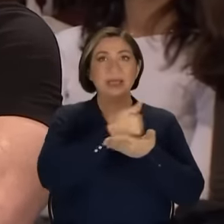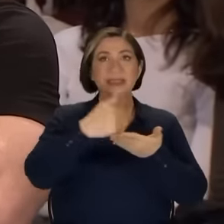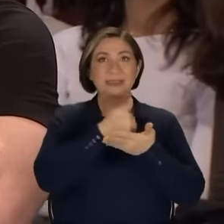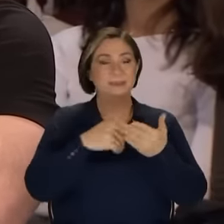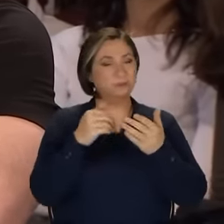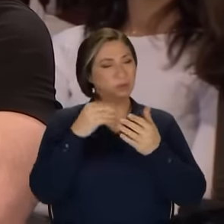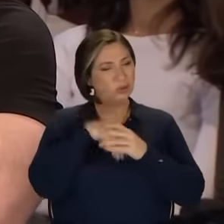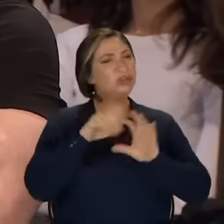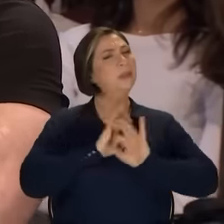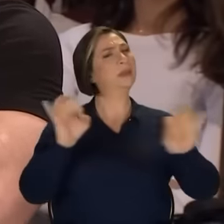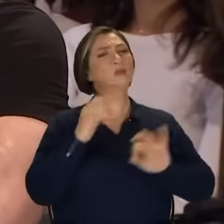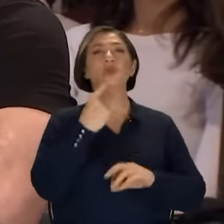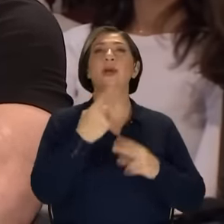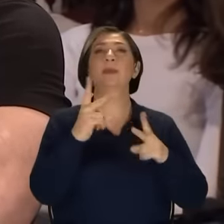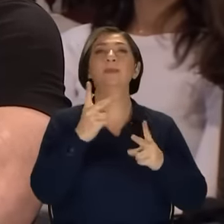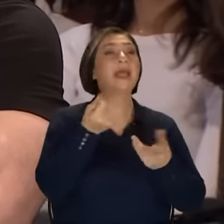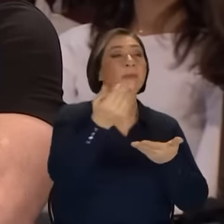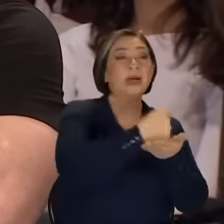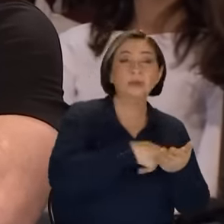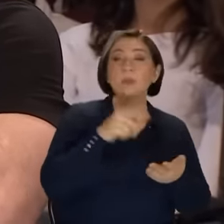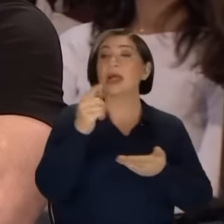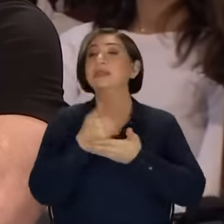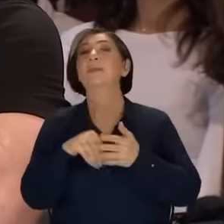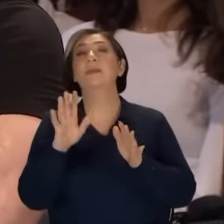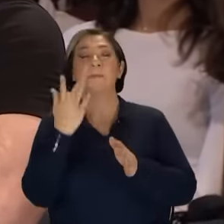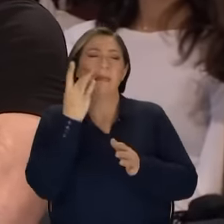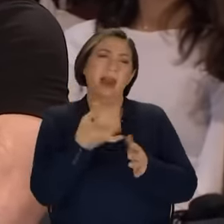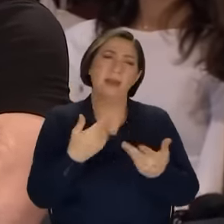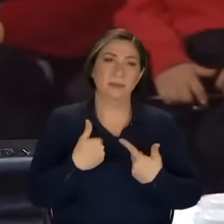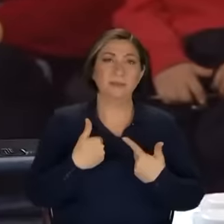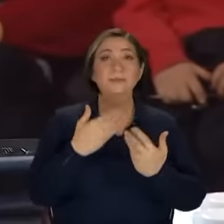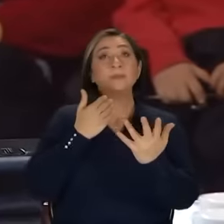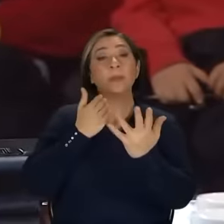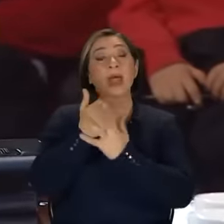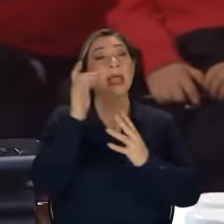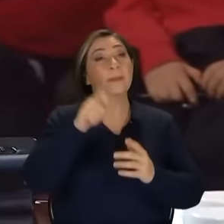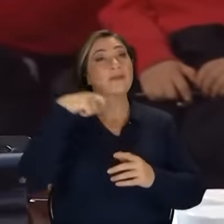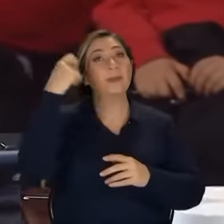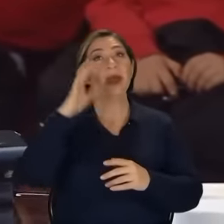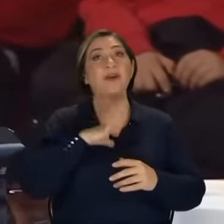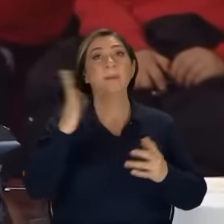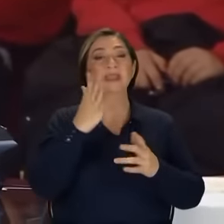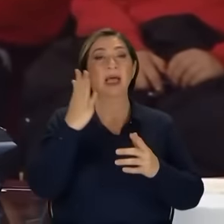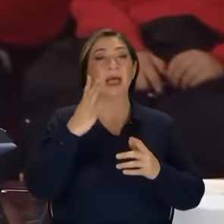netten söyleyebiliyorum yani. Nereden kazandığım belli olduğu için. Peki araya girip yaptığın filmler